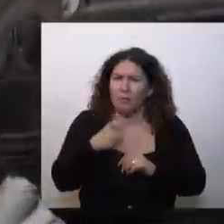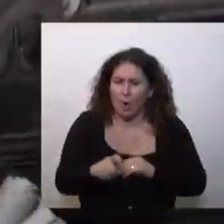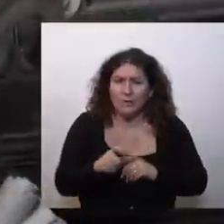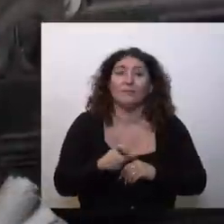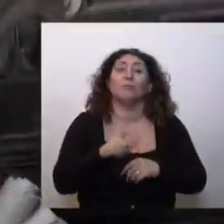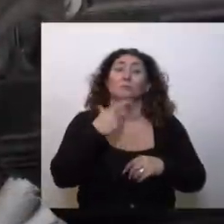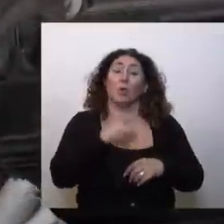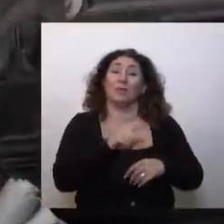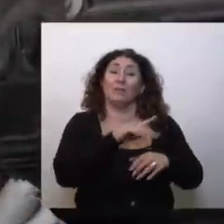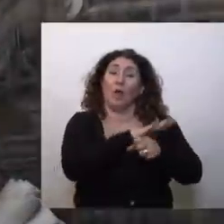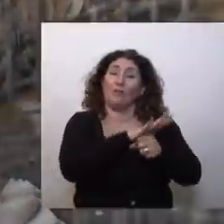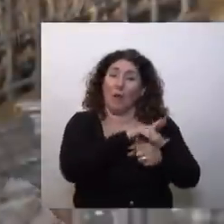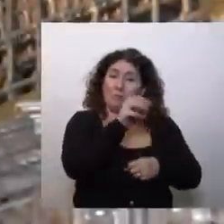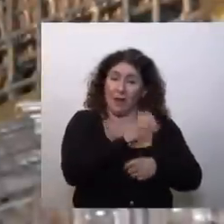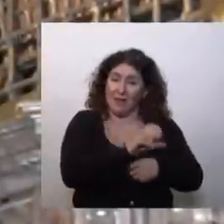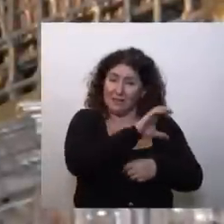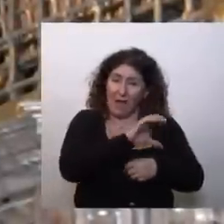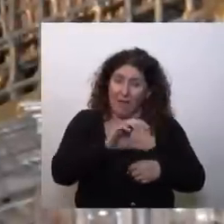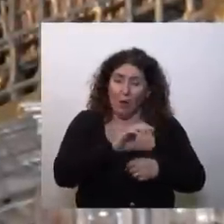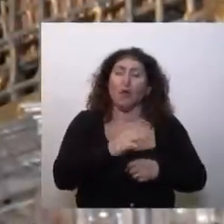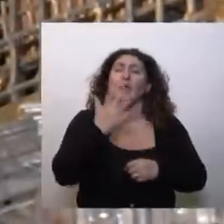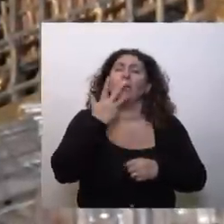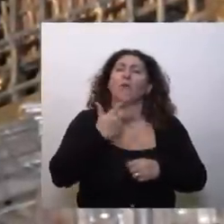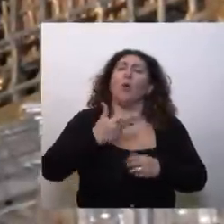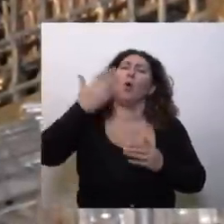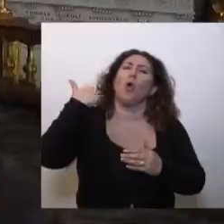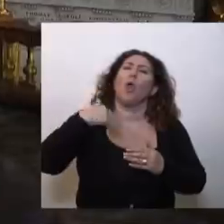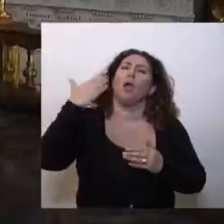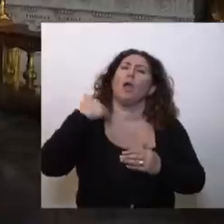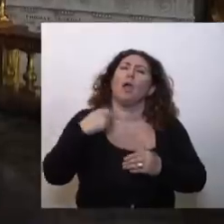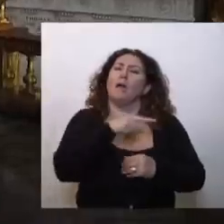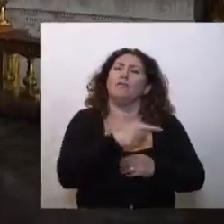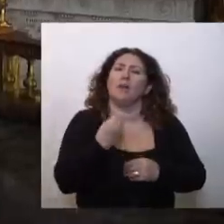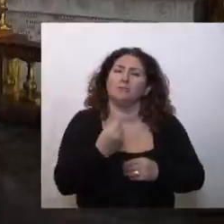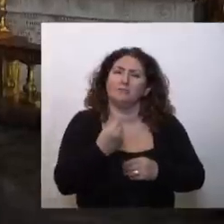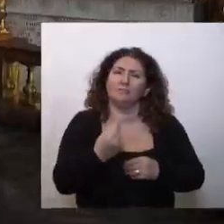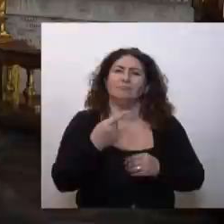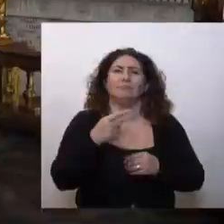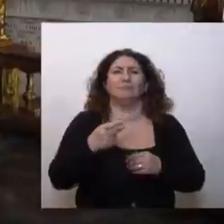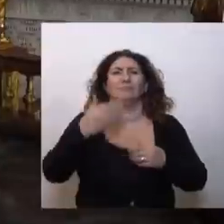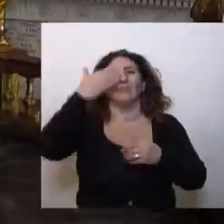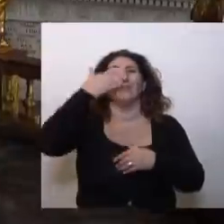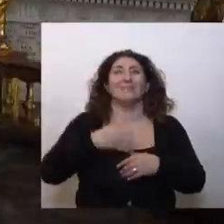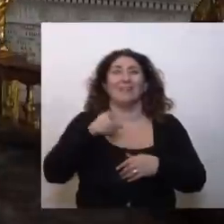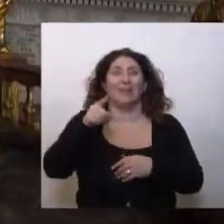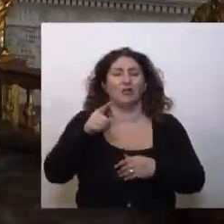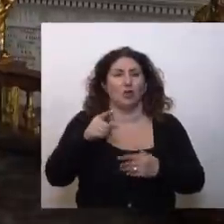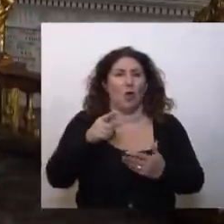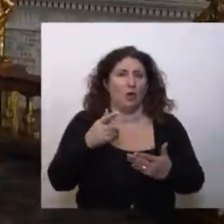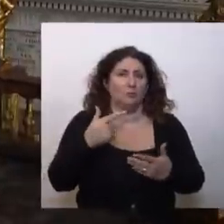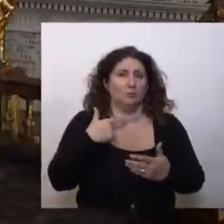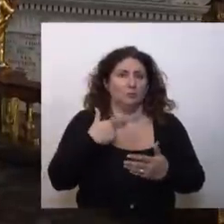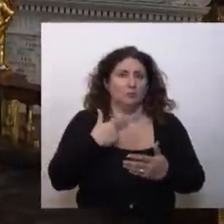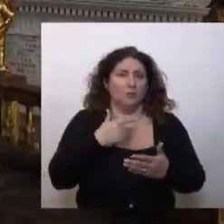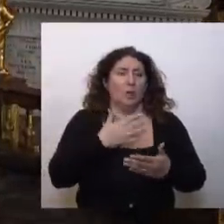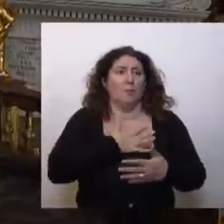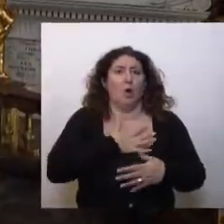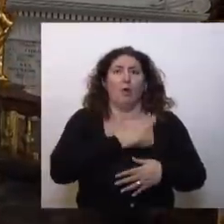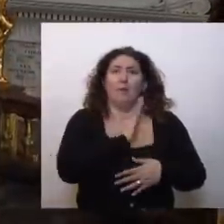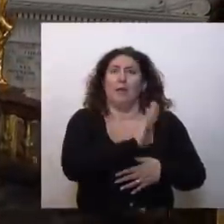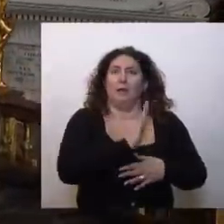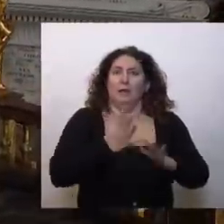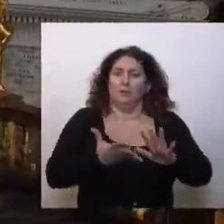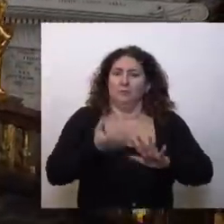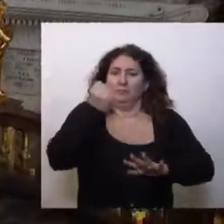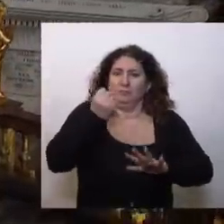intendevano, diciamo così, celebrare la reliquia più importante della famiglia a loro